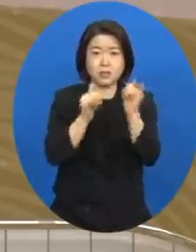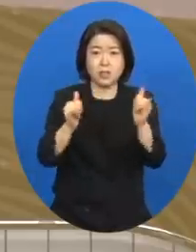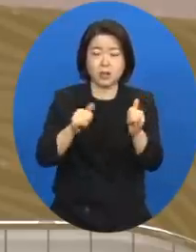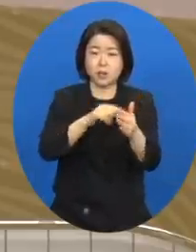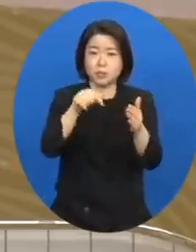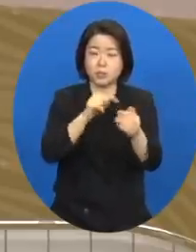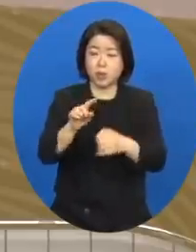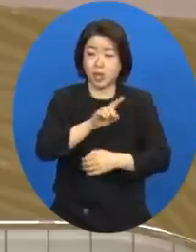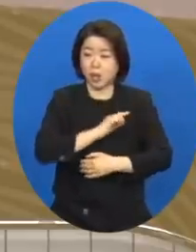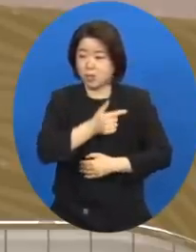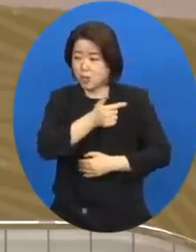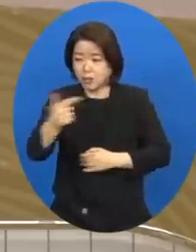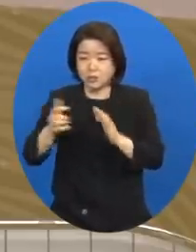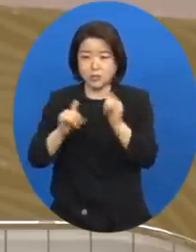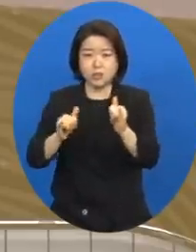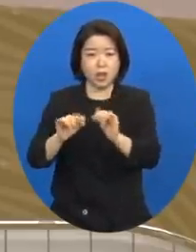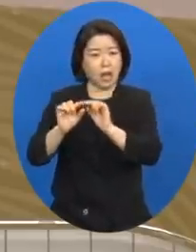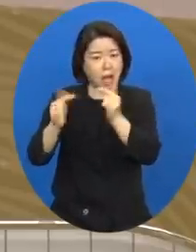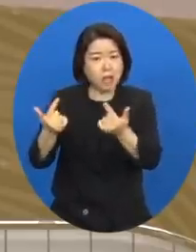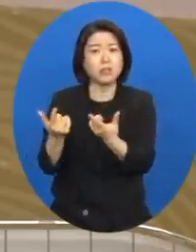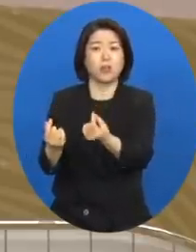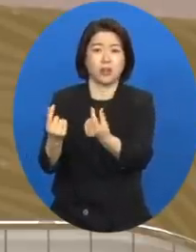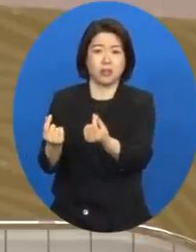큰 자일 수가 없는 거잖아요.